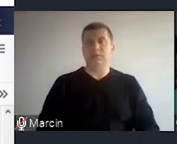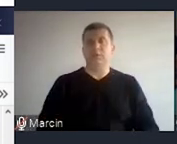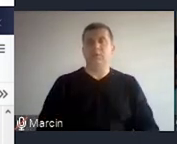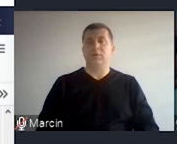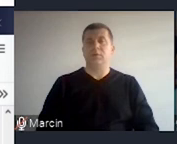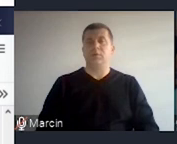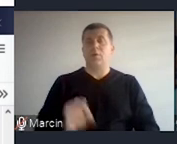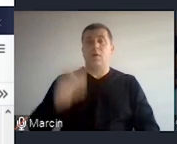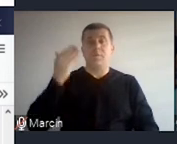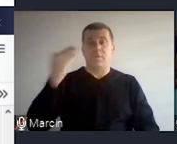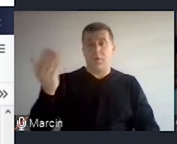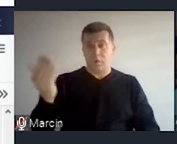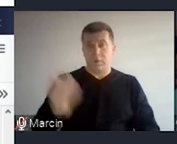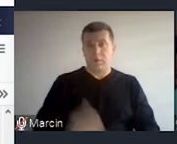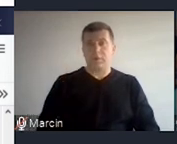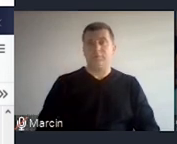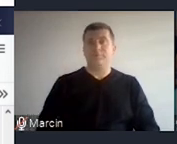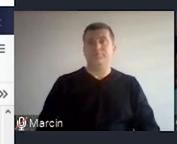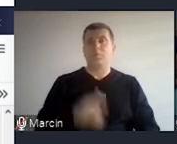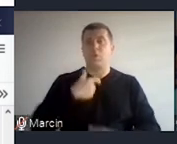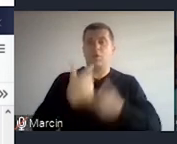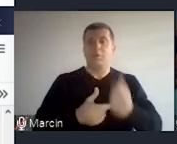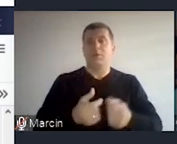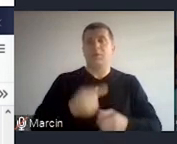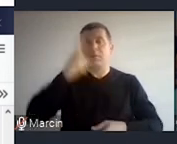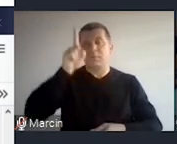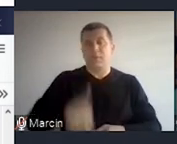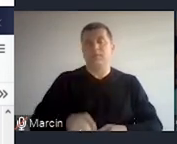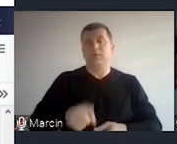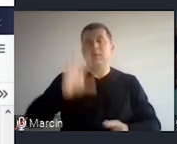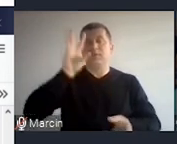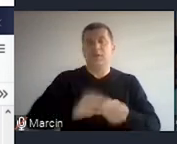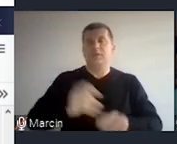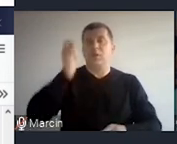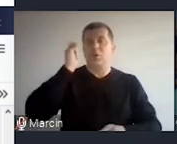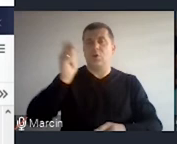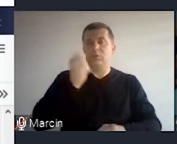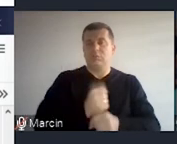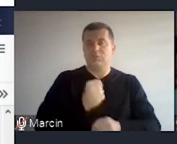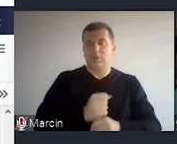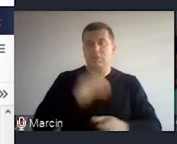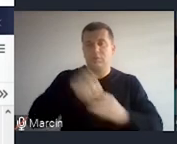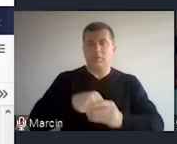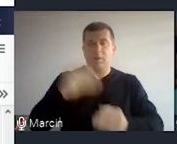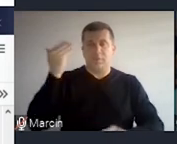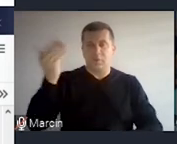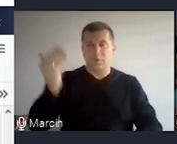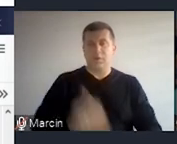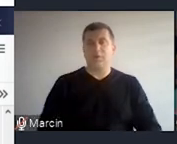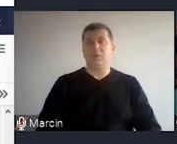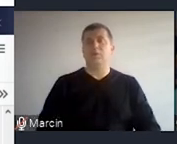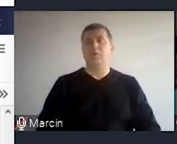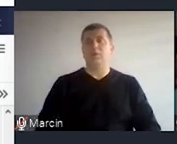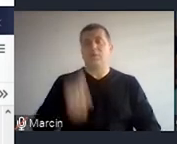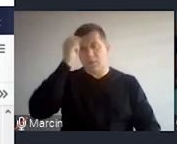Jeśli mówimy o wolontariacie, to robimy zwykle miesięczne zestawienie godzin pracy w ramach wolontariatu.